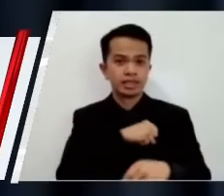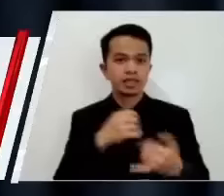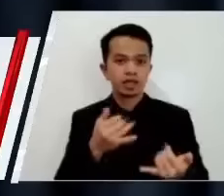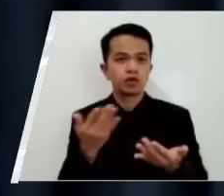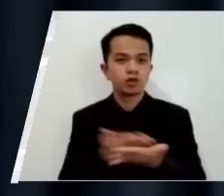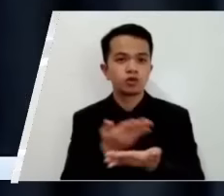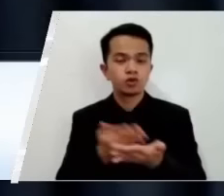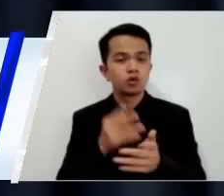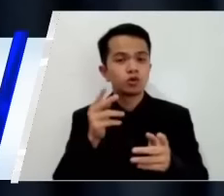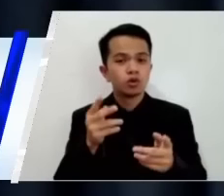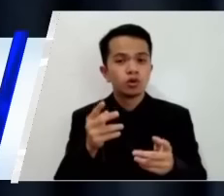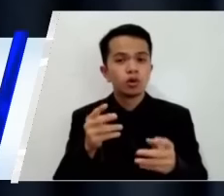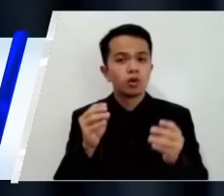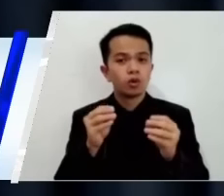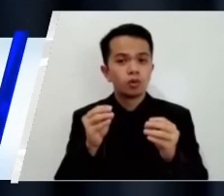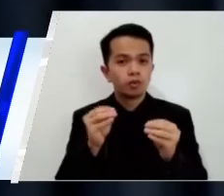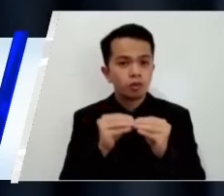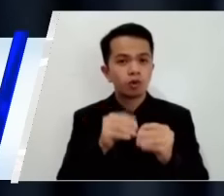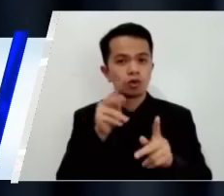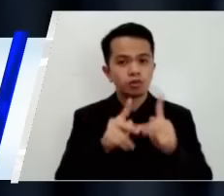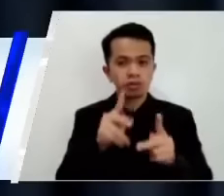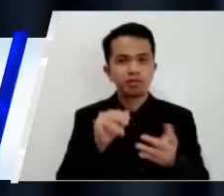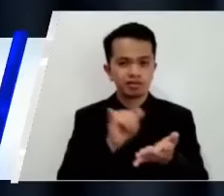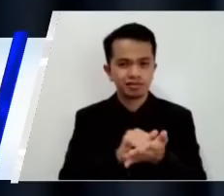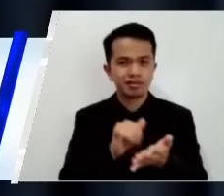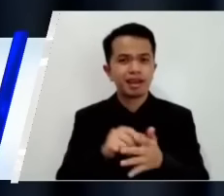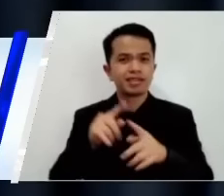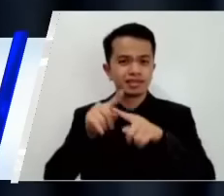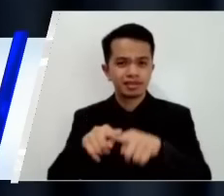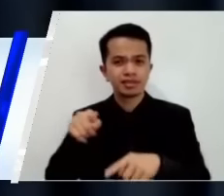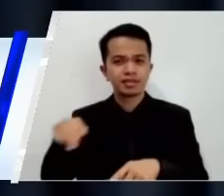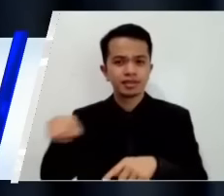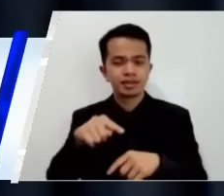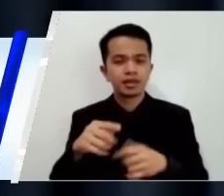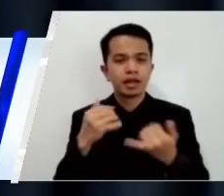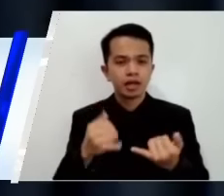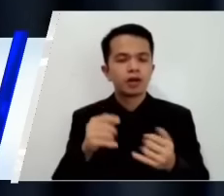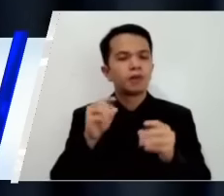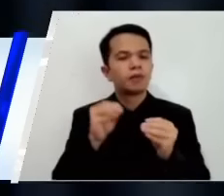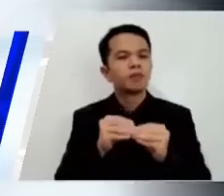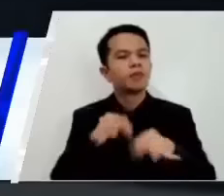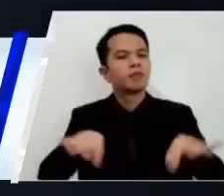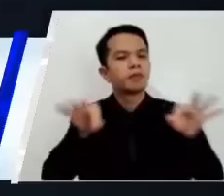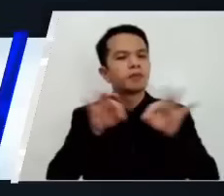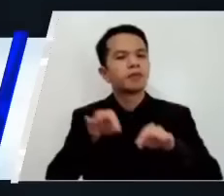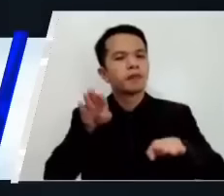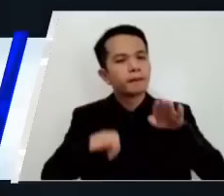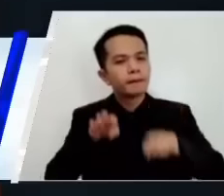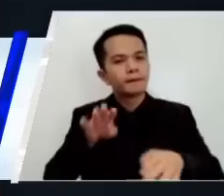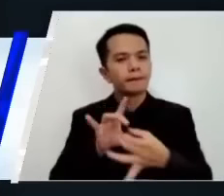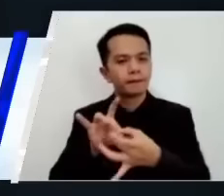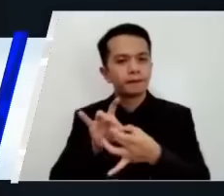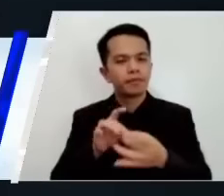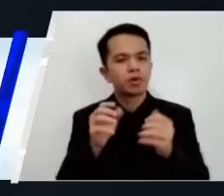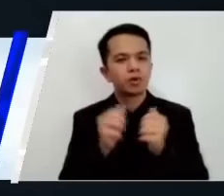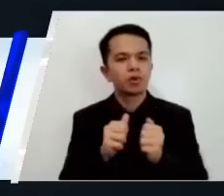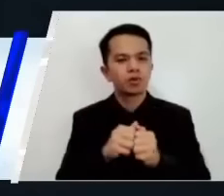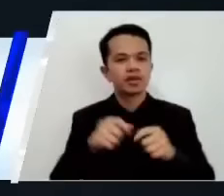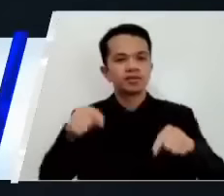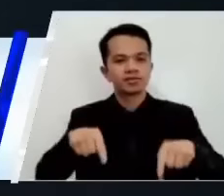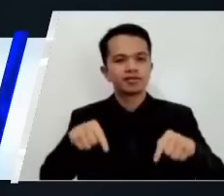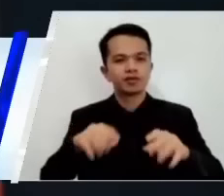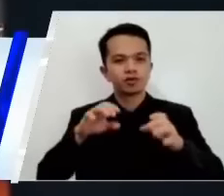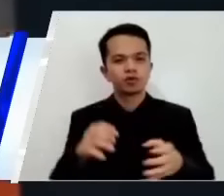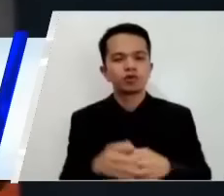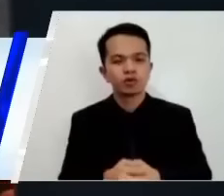inclined towards that too. But at the same time, we have to balance our relationship with the House. Sabi rin ni Escudero, hindi raw alam